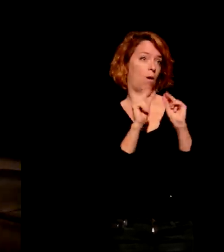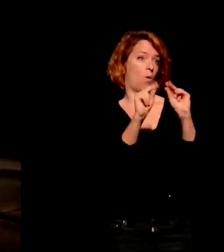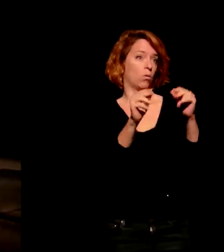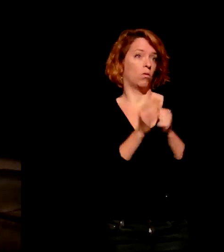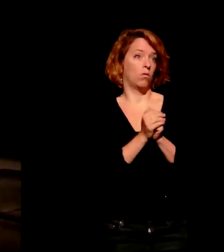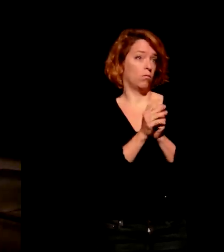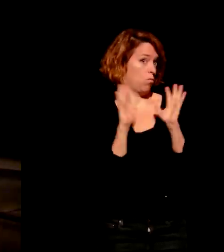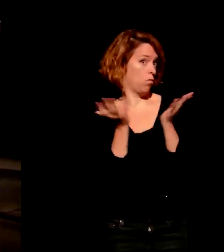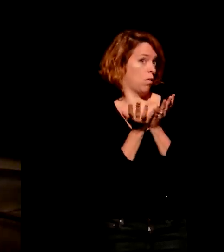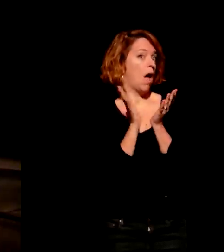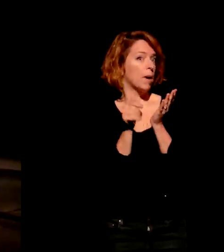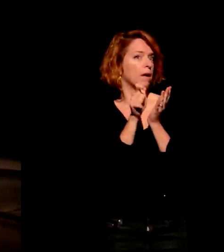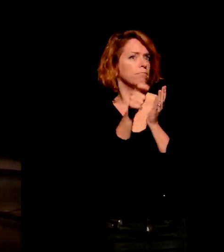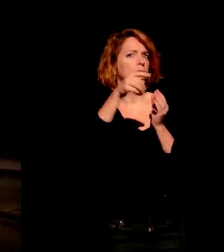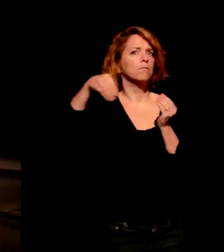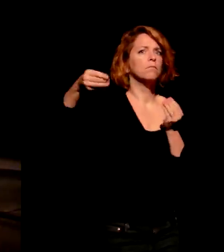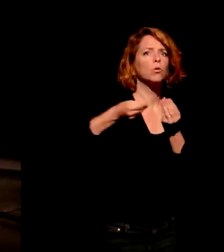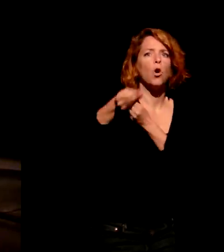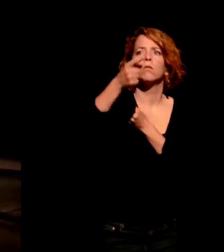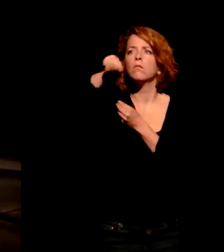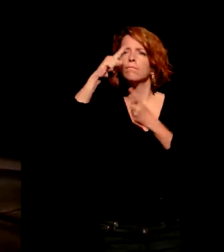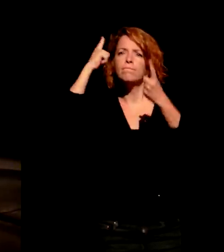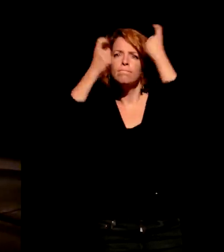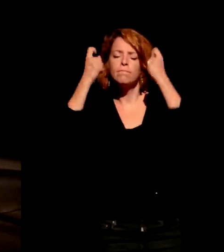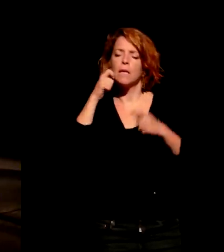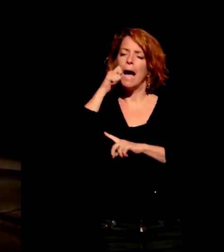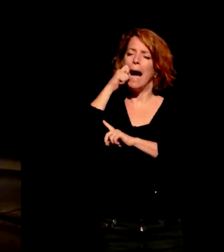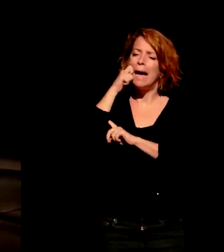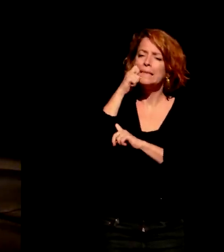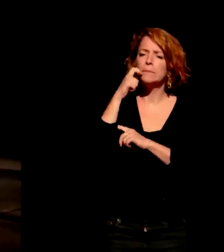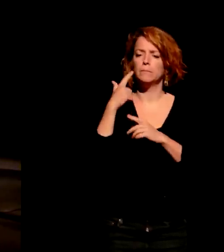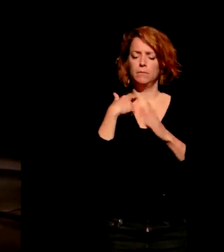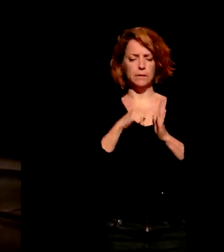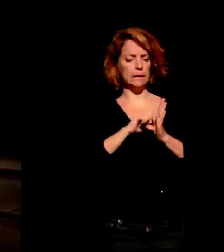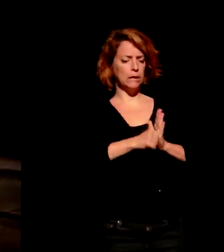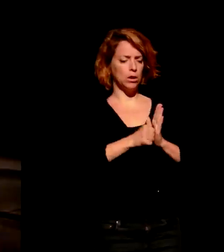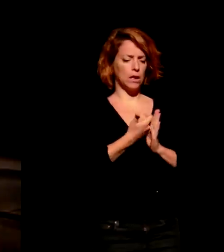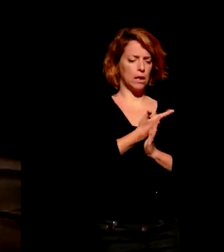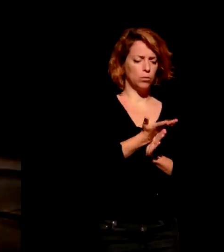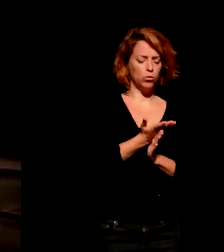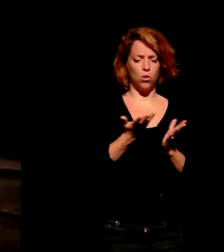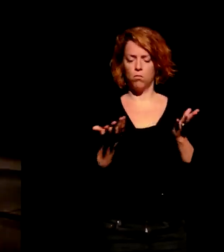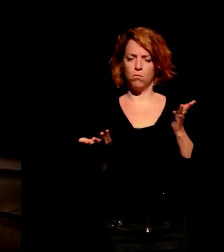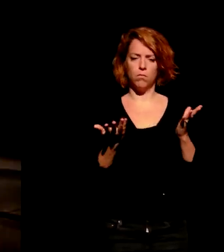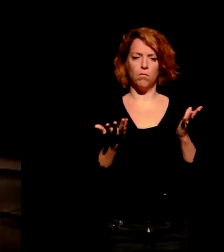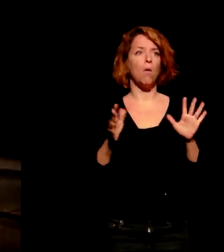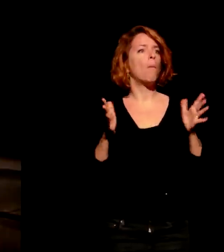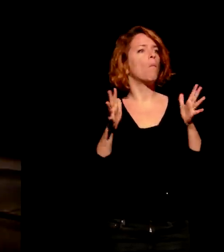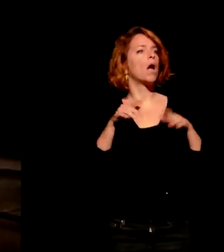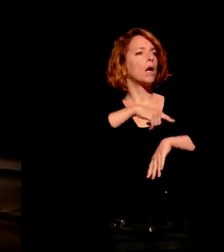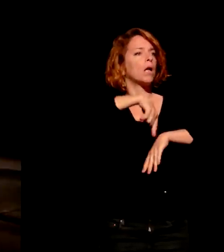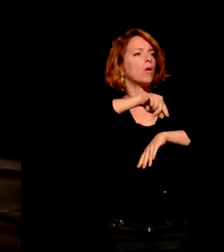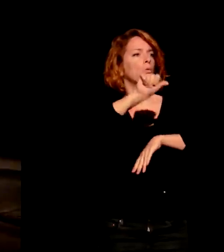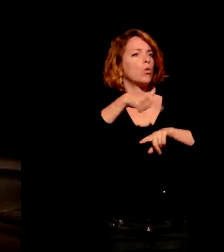réfléchir aux identités, au racisme, à notre place là-dedans. Voilà, ça va durer à peu près une heure et demie.